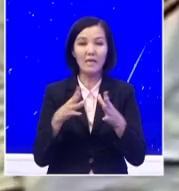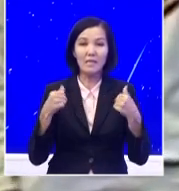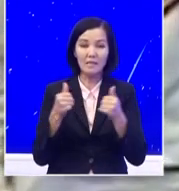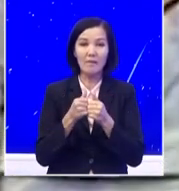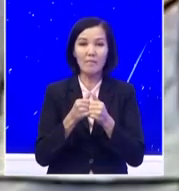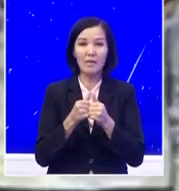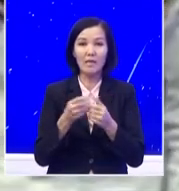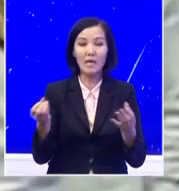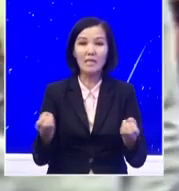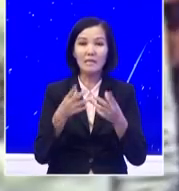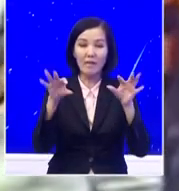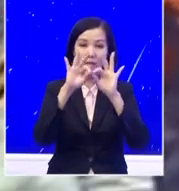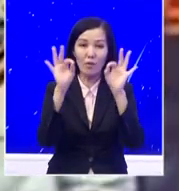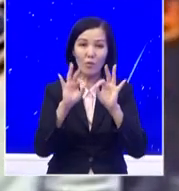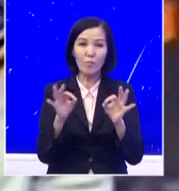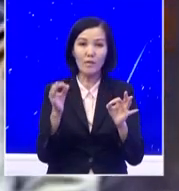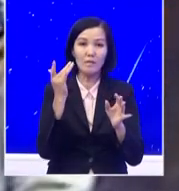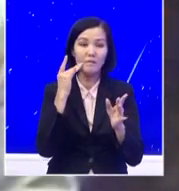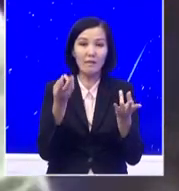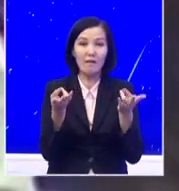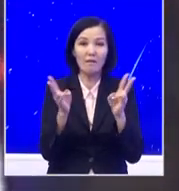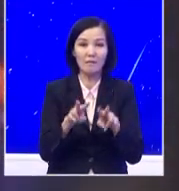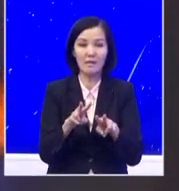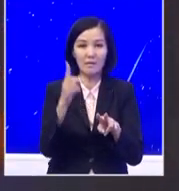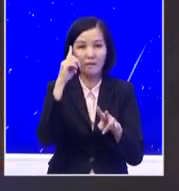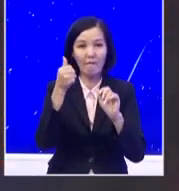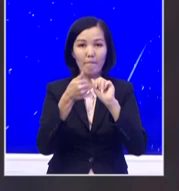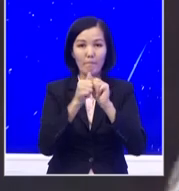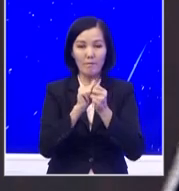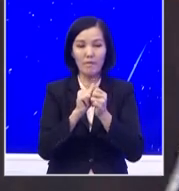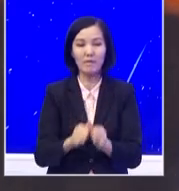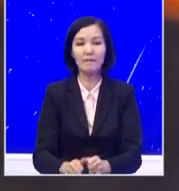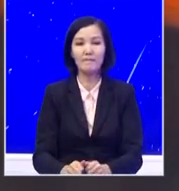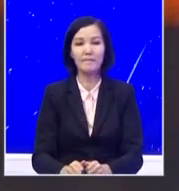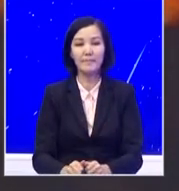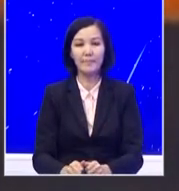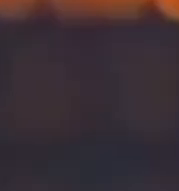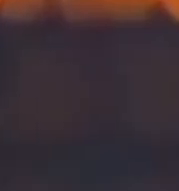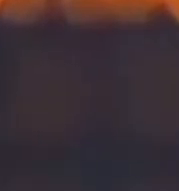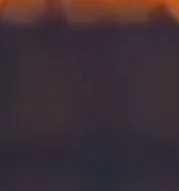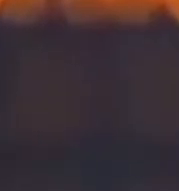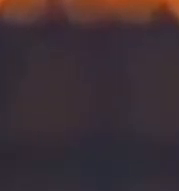образ навсегда останется в летописи Казахстана. Еламан Раимбеков, Мади Байбасонов, телеканал ЖТСУ.